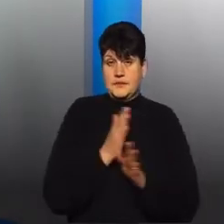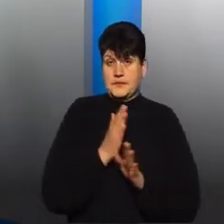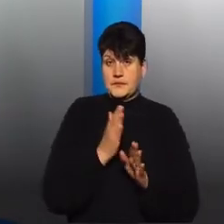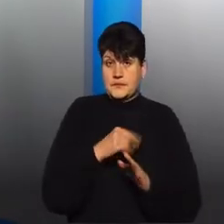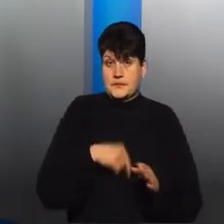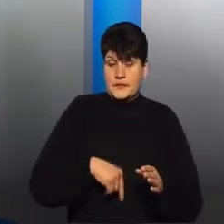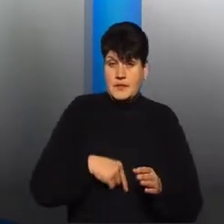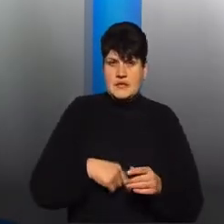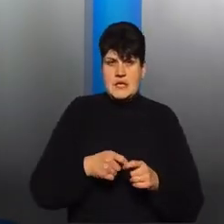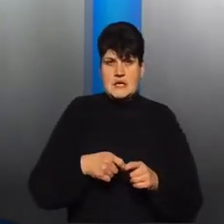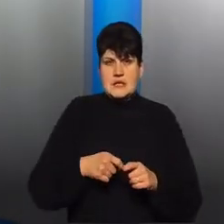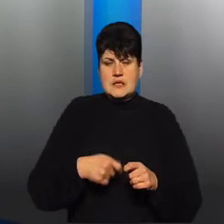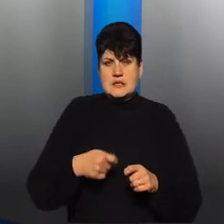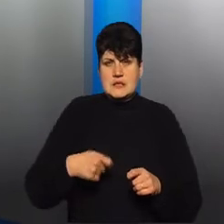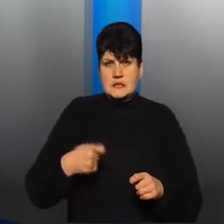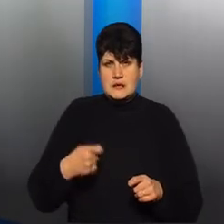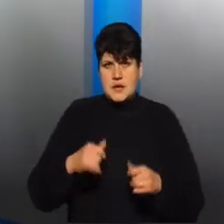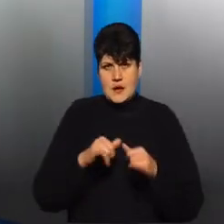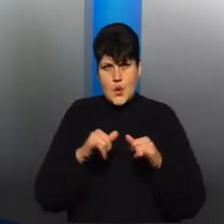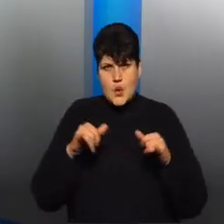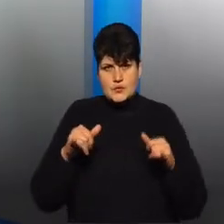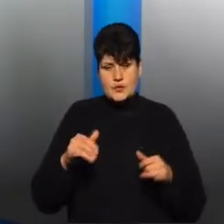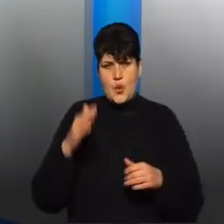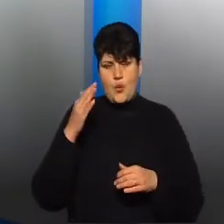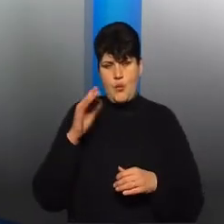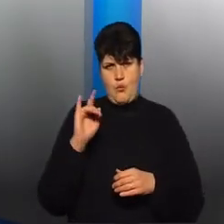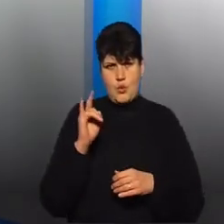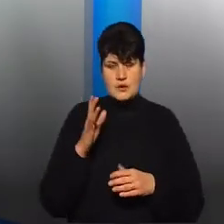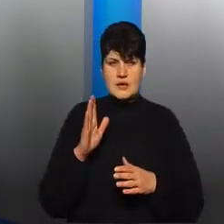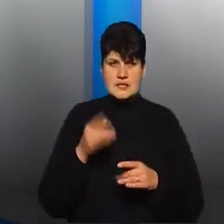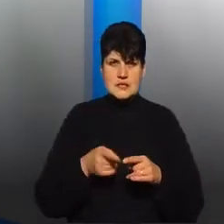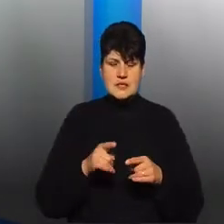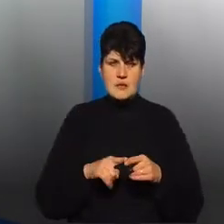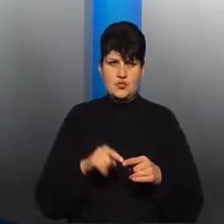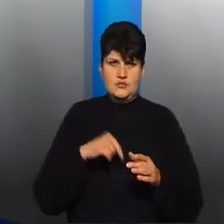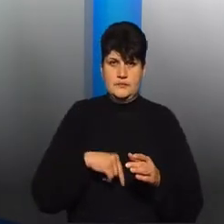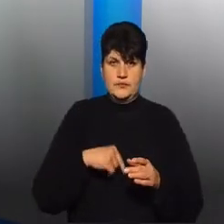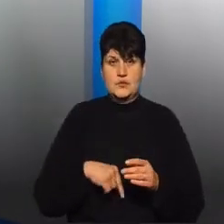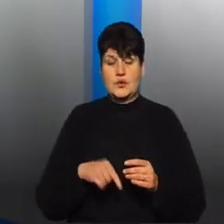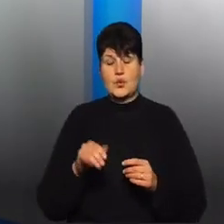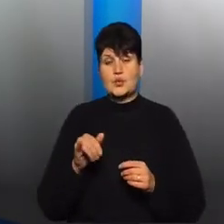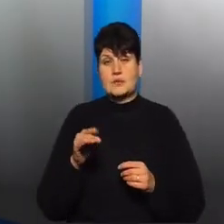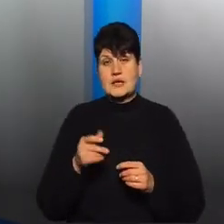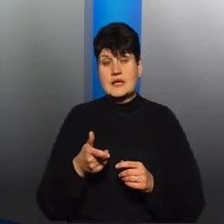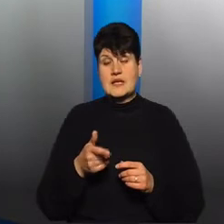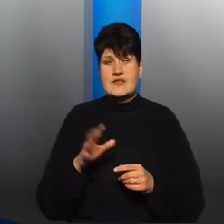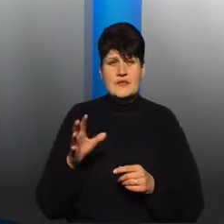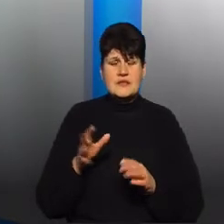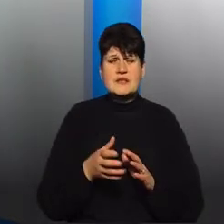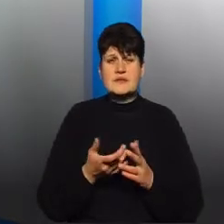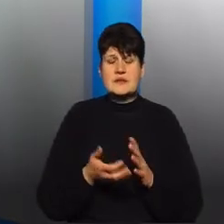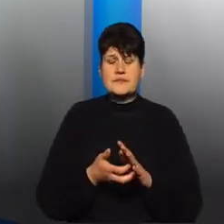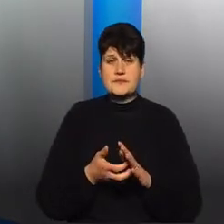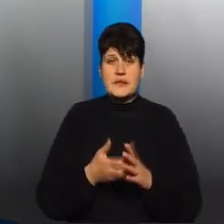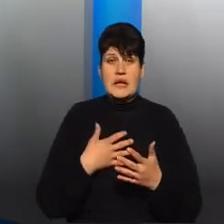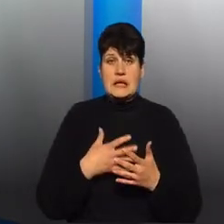розвитку плода, тобто практично буде йти внутріутробна гіпоксія, і стільки кисню, скільки мав була дитинка получати, вона